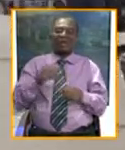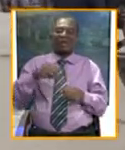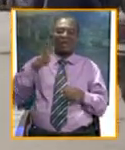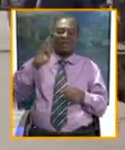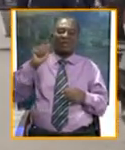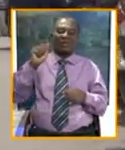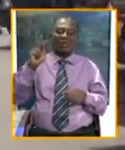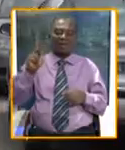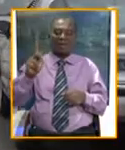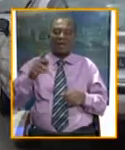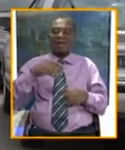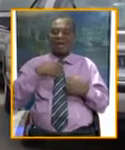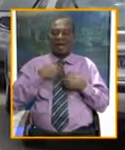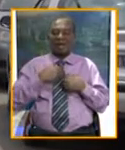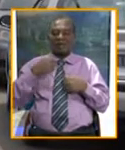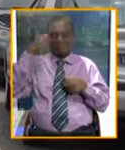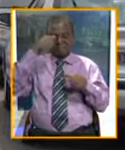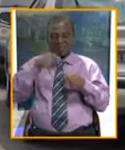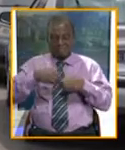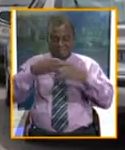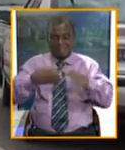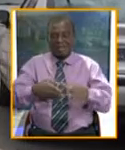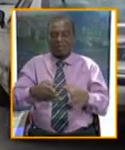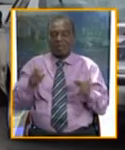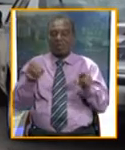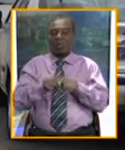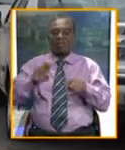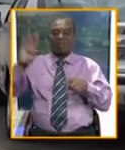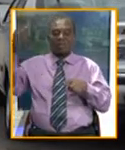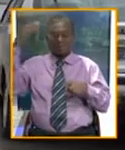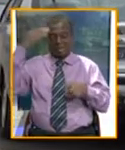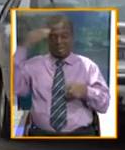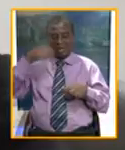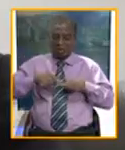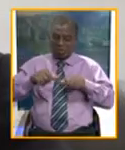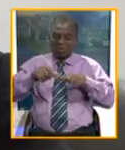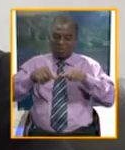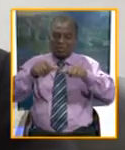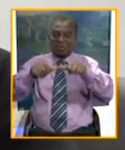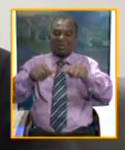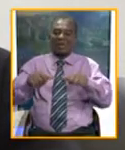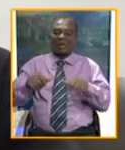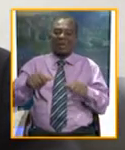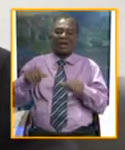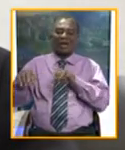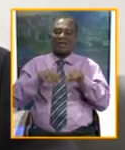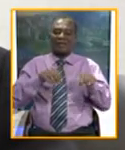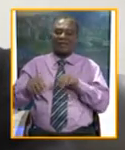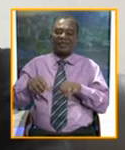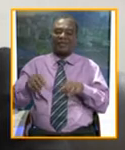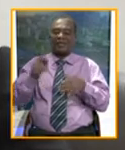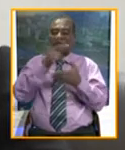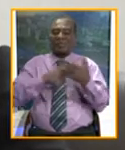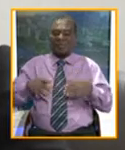niveau des collectivités territoriales de Côte d'Ivoire. Même en sa qualité de Premier ministre, il a continué, selon les élus locaux, à faire une part belle